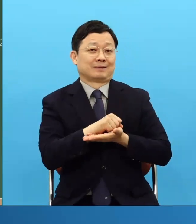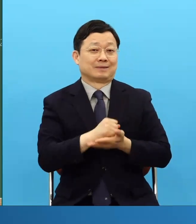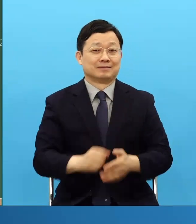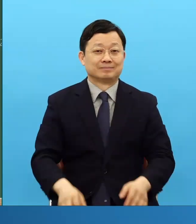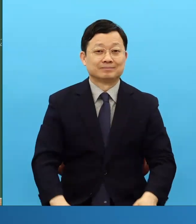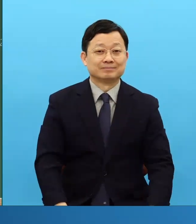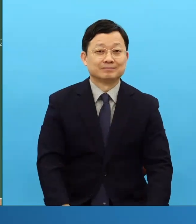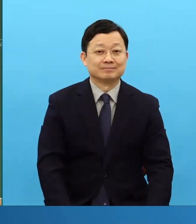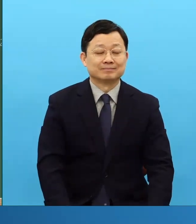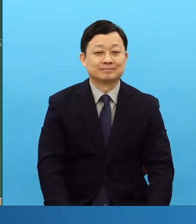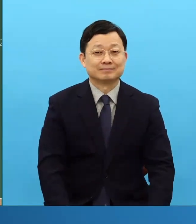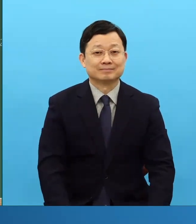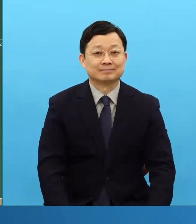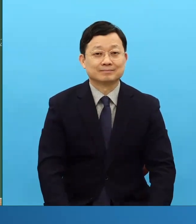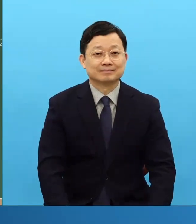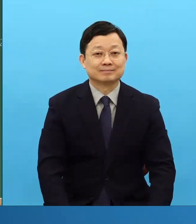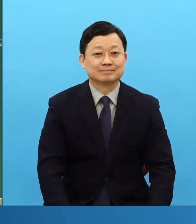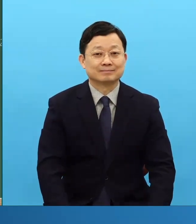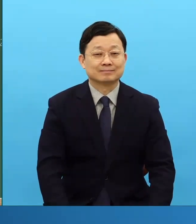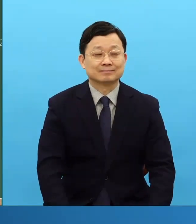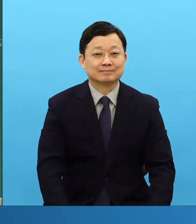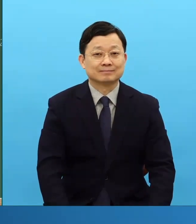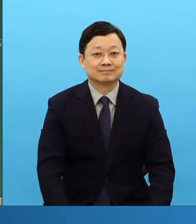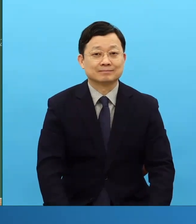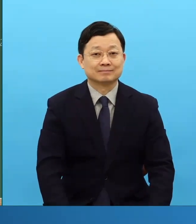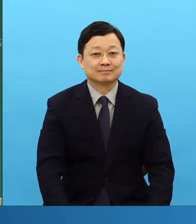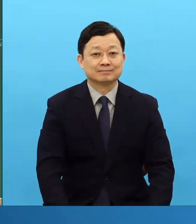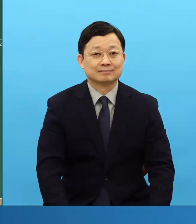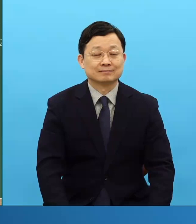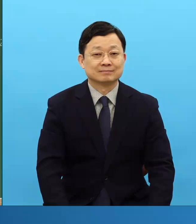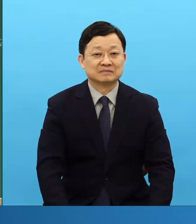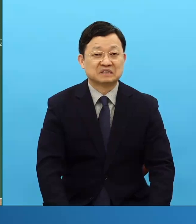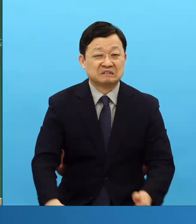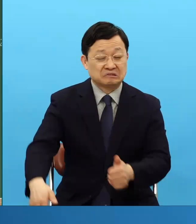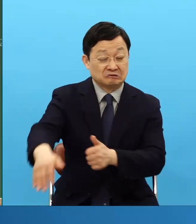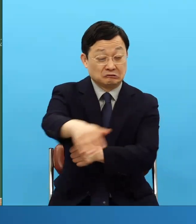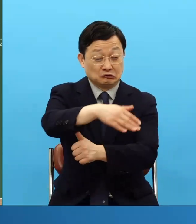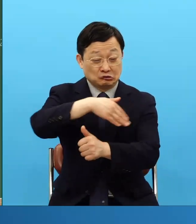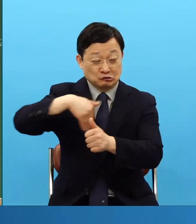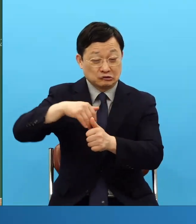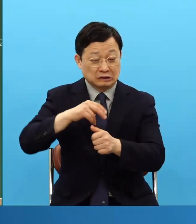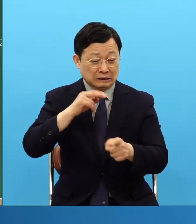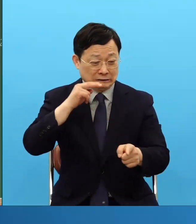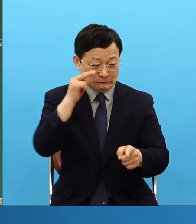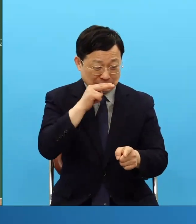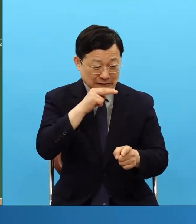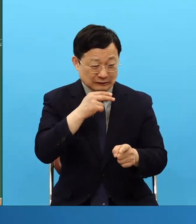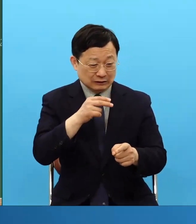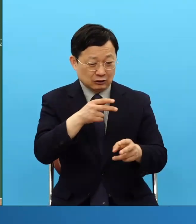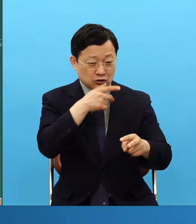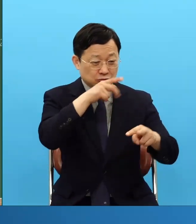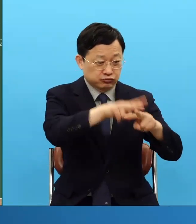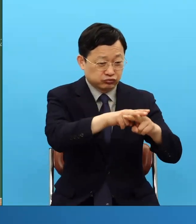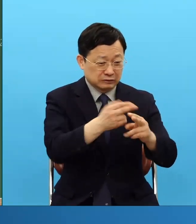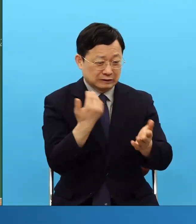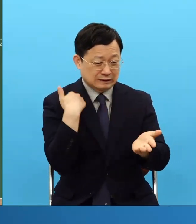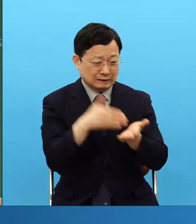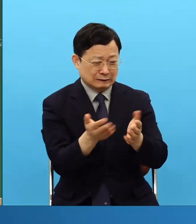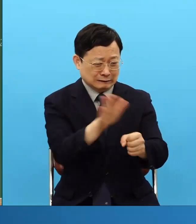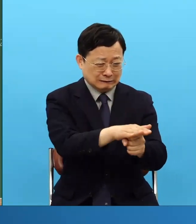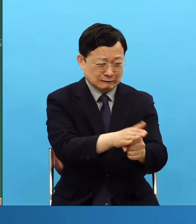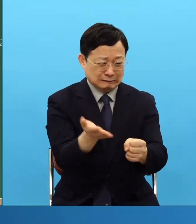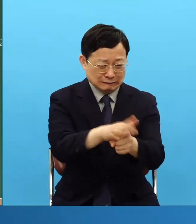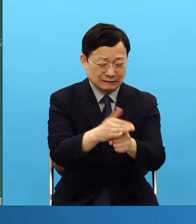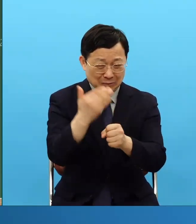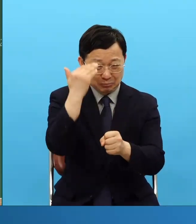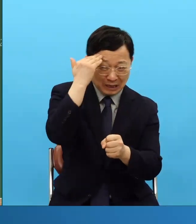father, he continued carrying on properly. 그러니까 막 그 시기하는 사람들 우물 다 막았는데 하나님은 샘 근원을